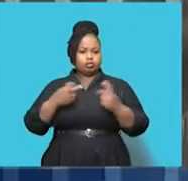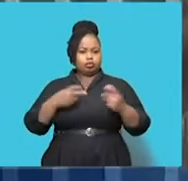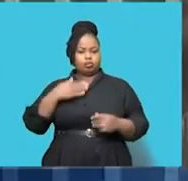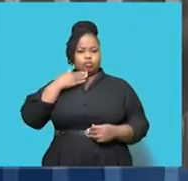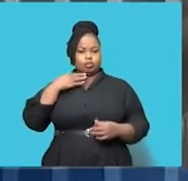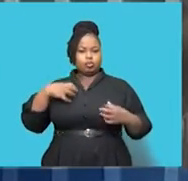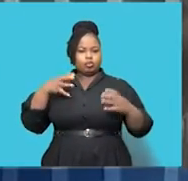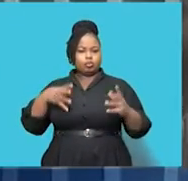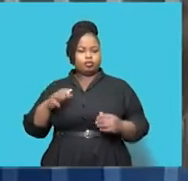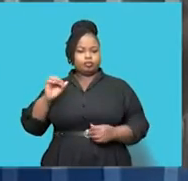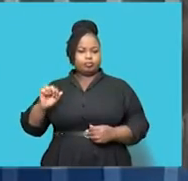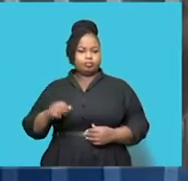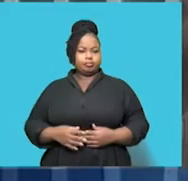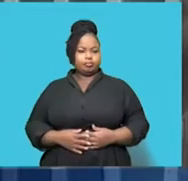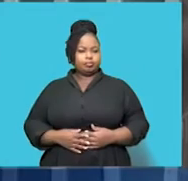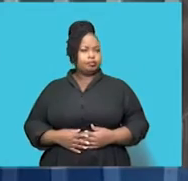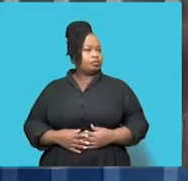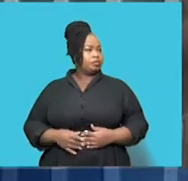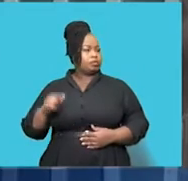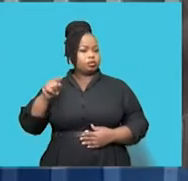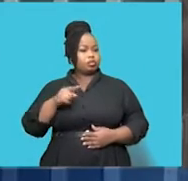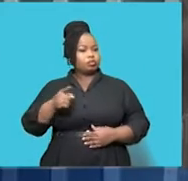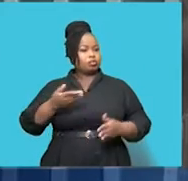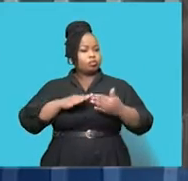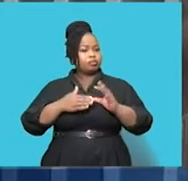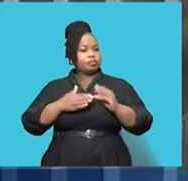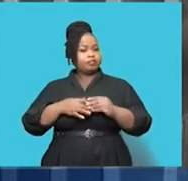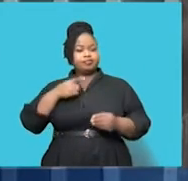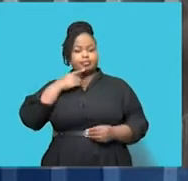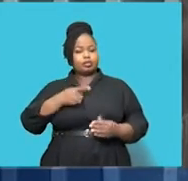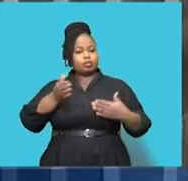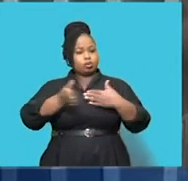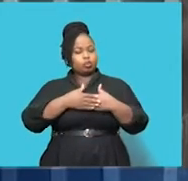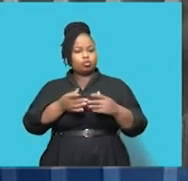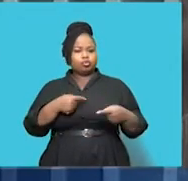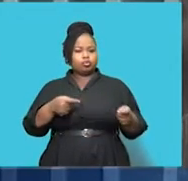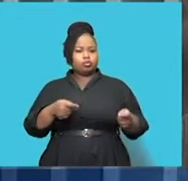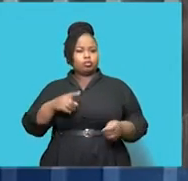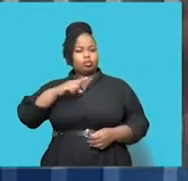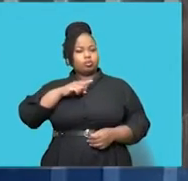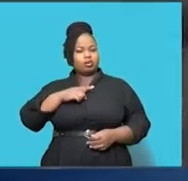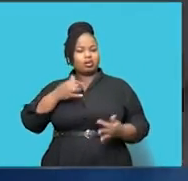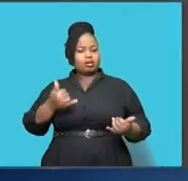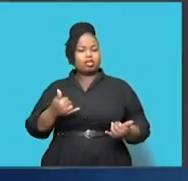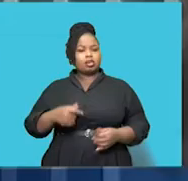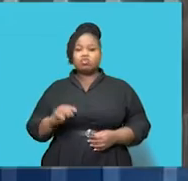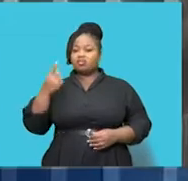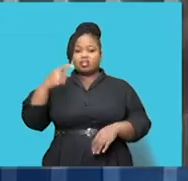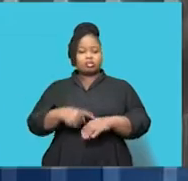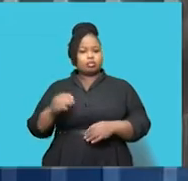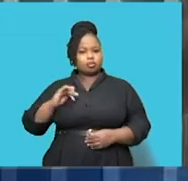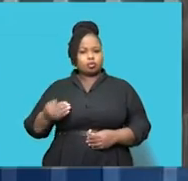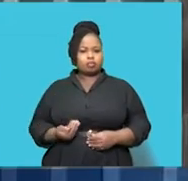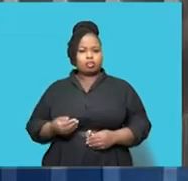ngumphathi wakhe kula venkile. Aba bahlali bathi bavala mbala evenkile kuba lo wasetyhini ayingokokuqala